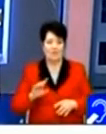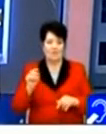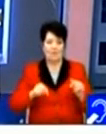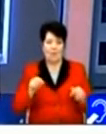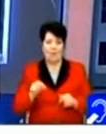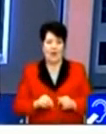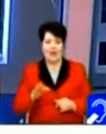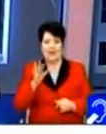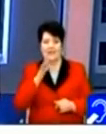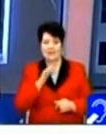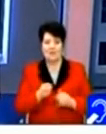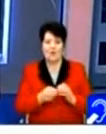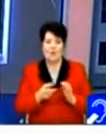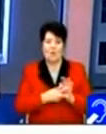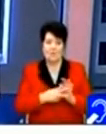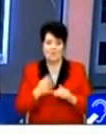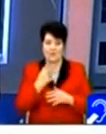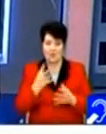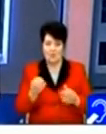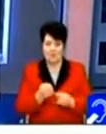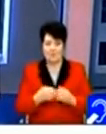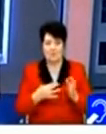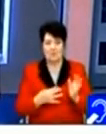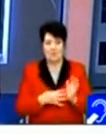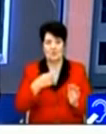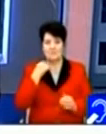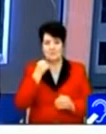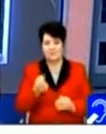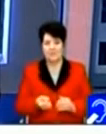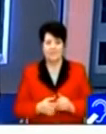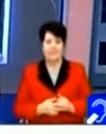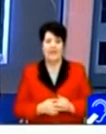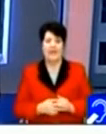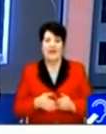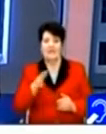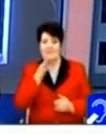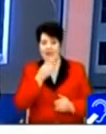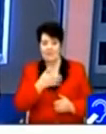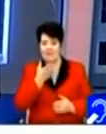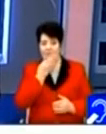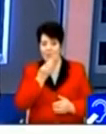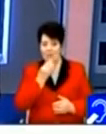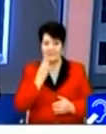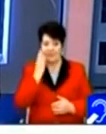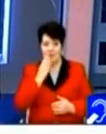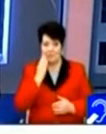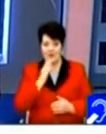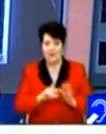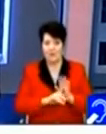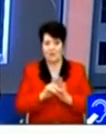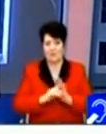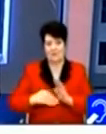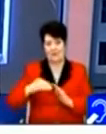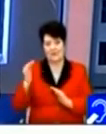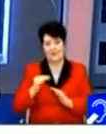La Chișinău așteptăm 8 grade în această noapte și 19 grade mâine la prânz. Vremea rămâne frumoasă și în România, cu temperaturi